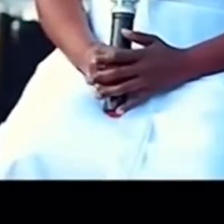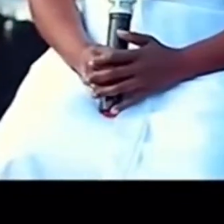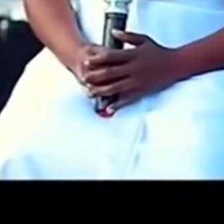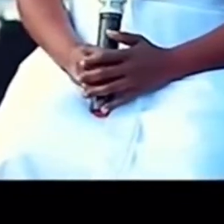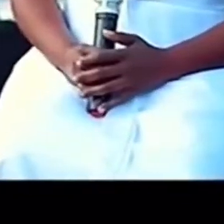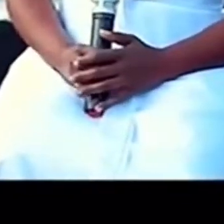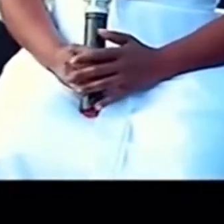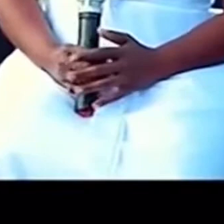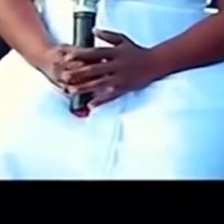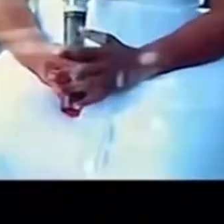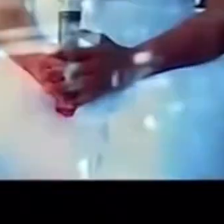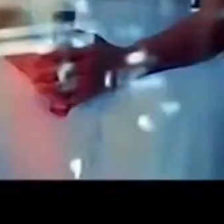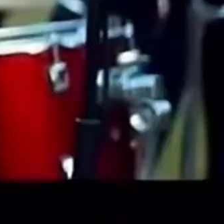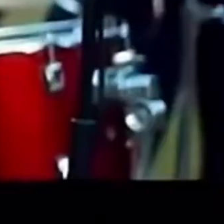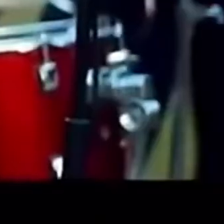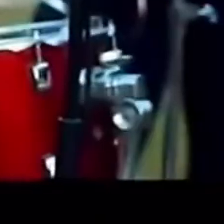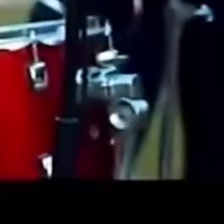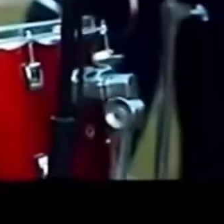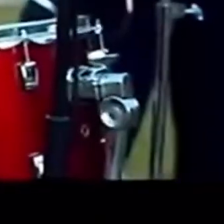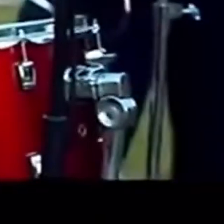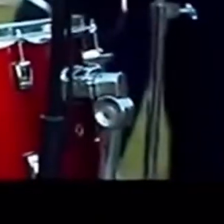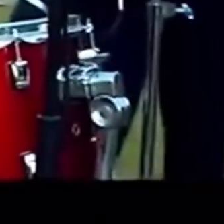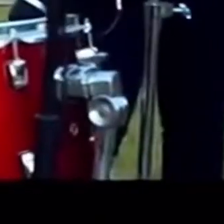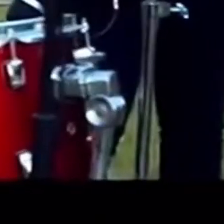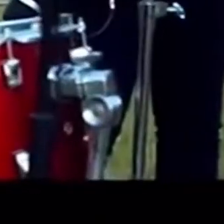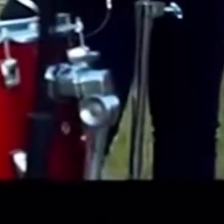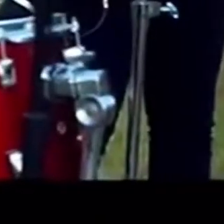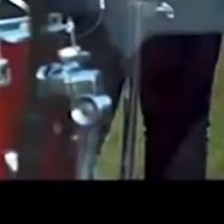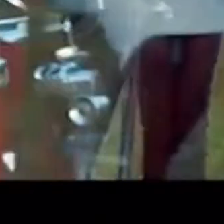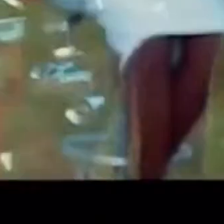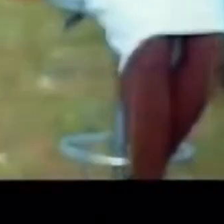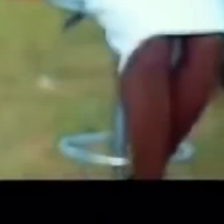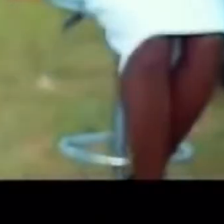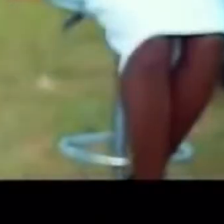sombi mwopele mwebo